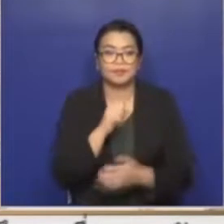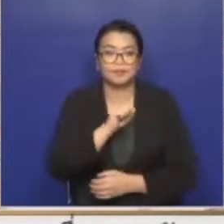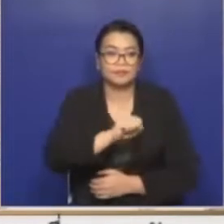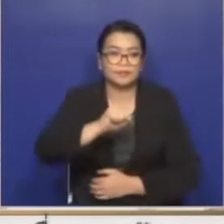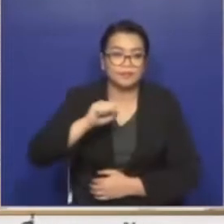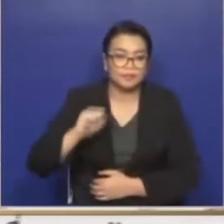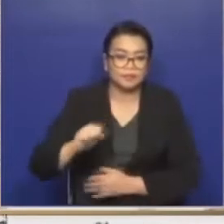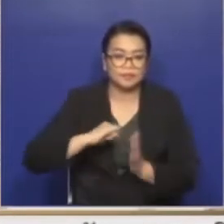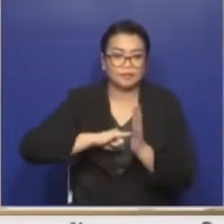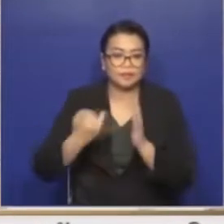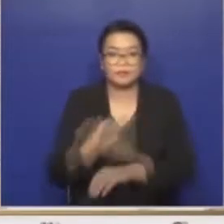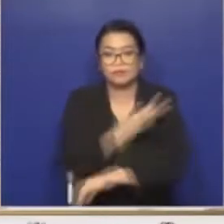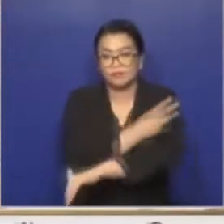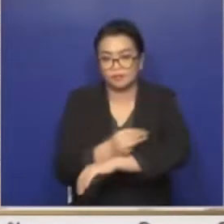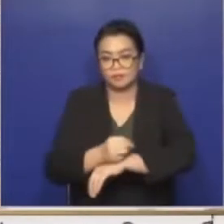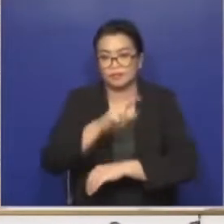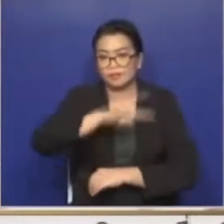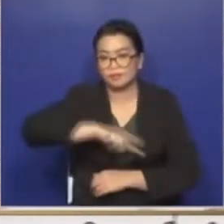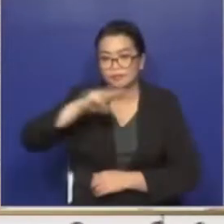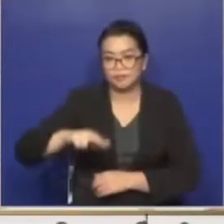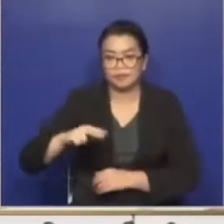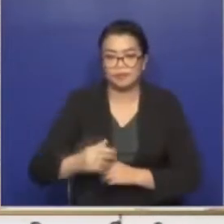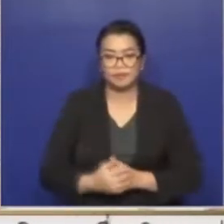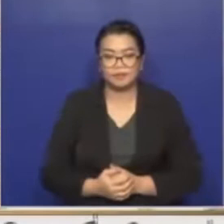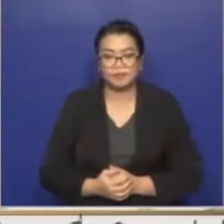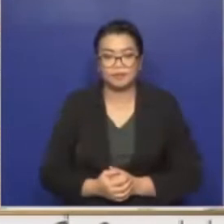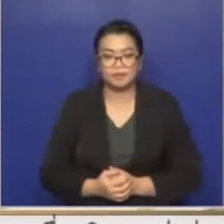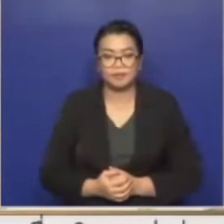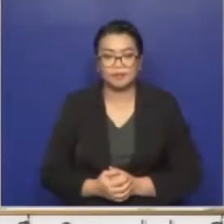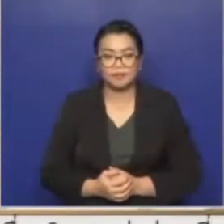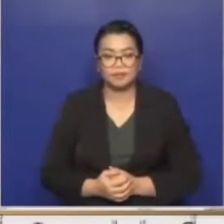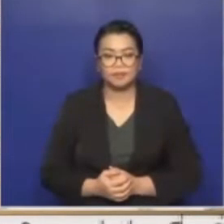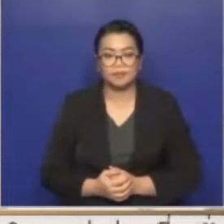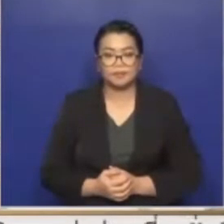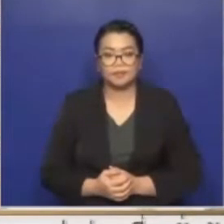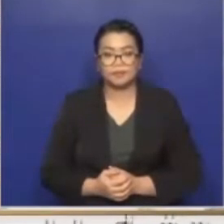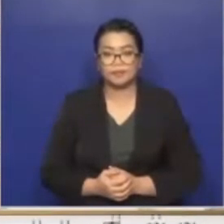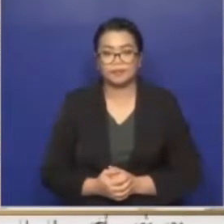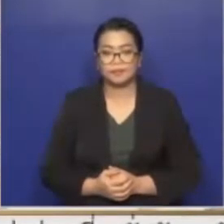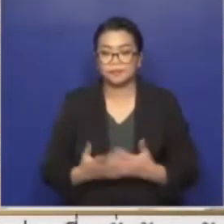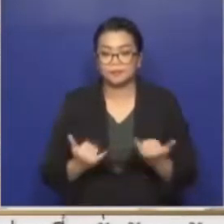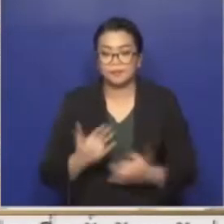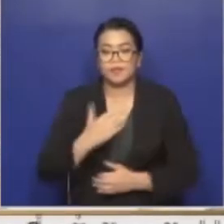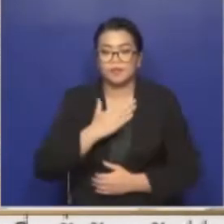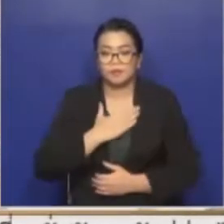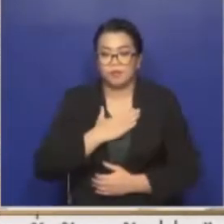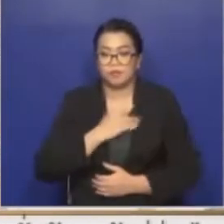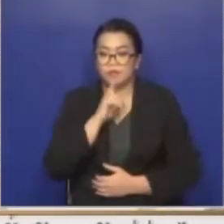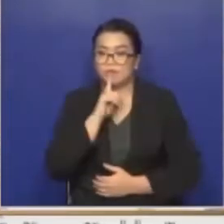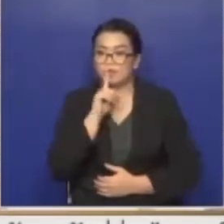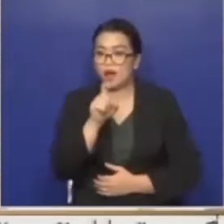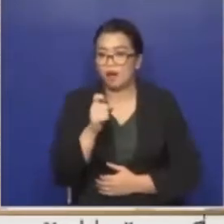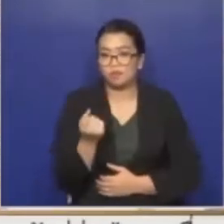จังหวัดมหาสารคามพรรคเพื่อไทยวันนี้นะครับผมได้ขอตั้งแต่ทู้ถาม